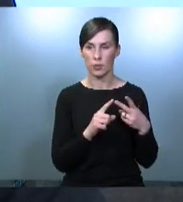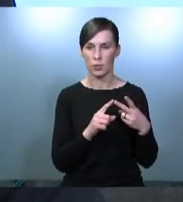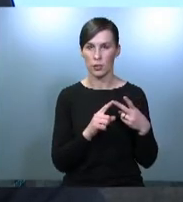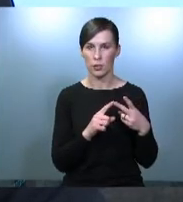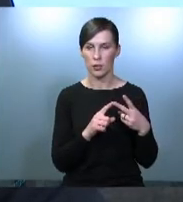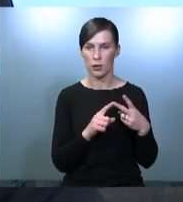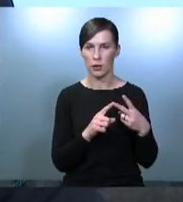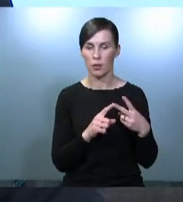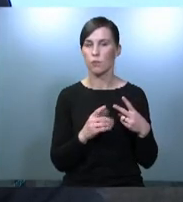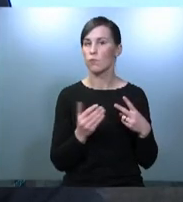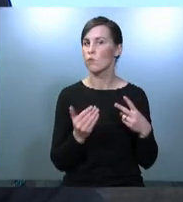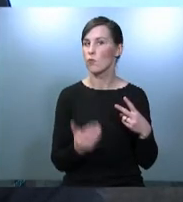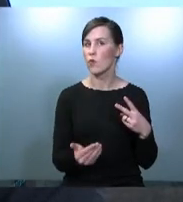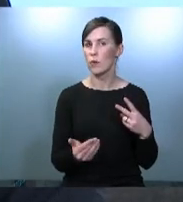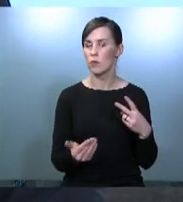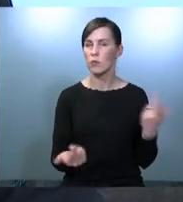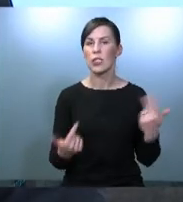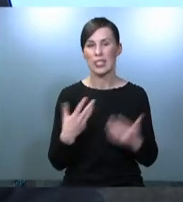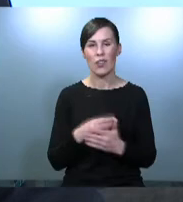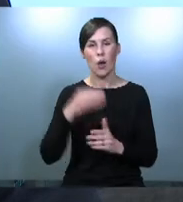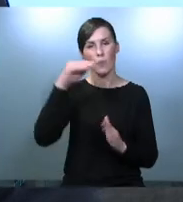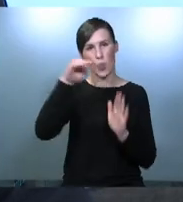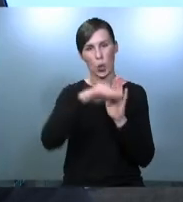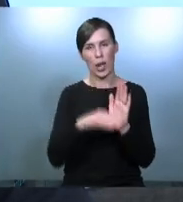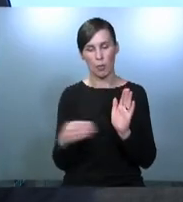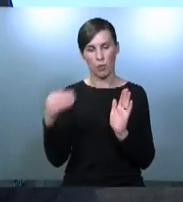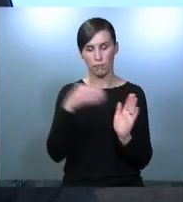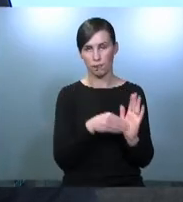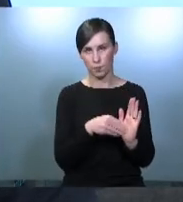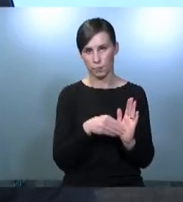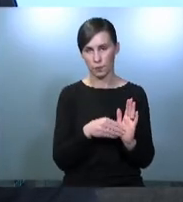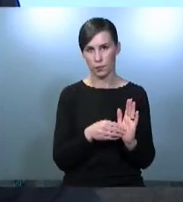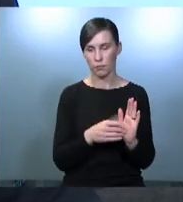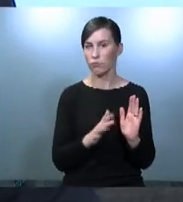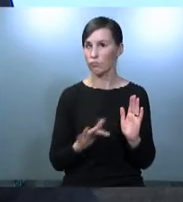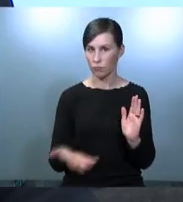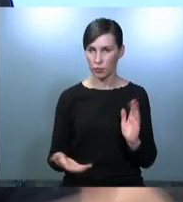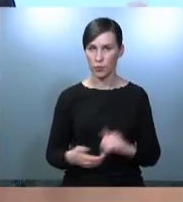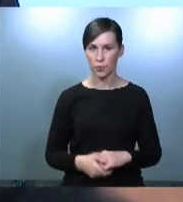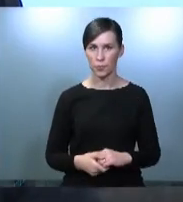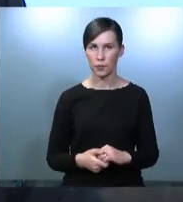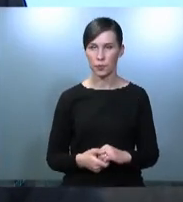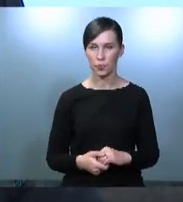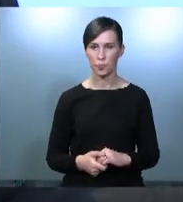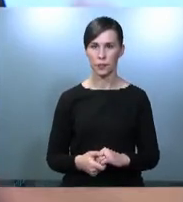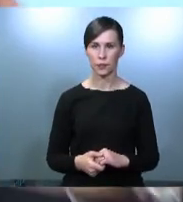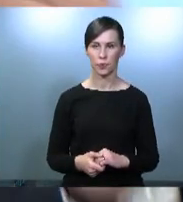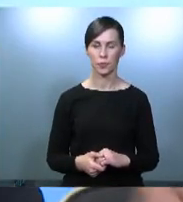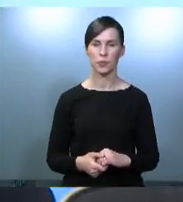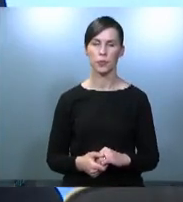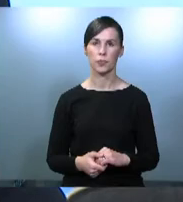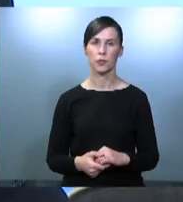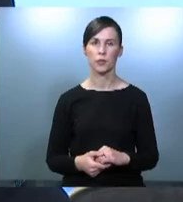tokių priemonių mes irgi savo programoje numatom, kad reikalinga būtų arčiau eiti, kai sakoma, su biudžetu,